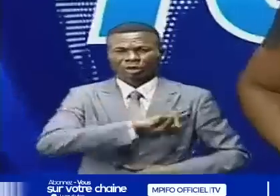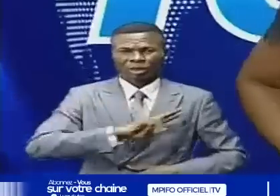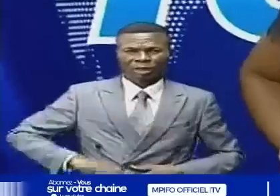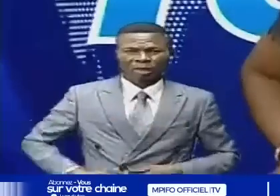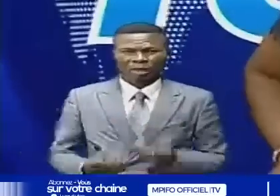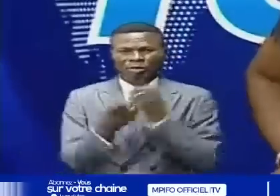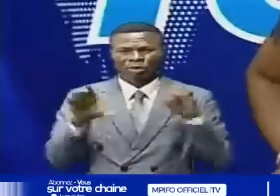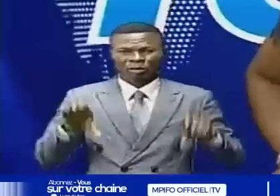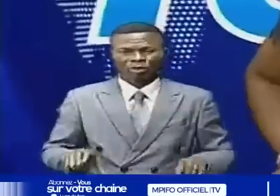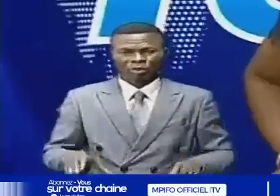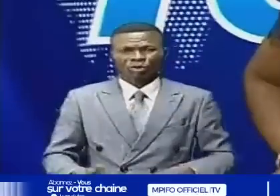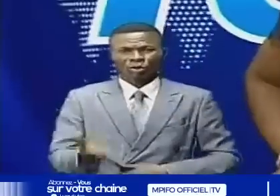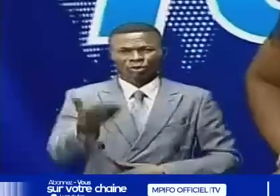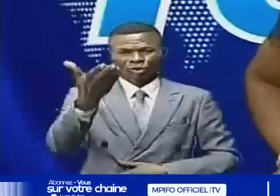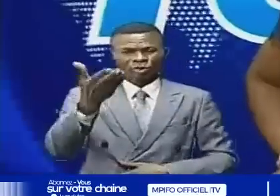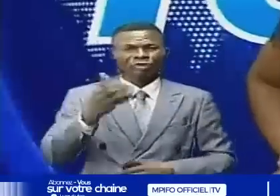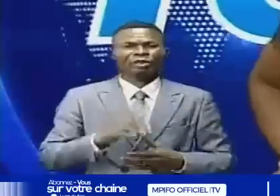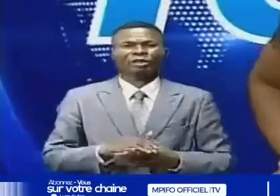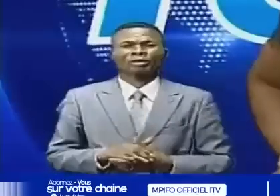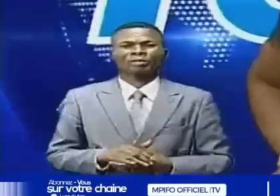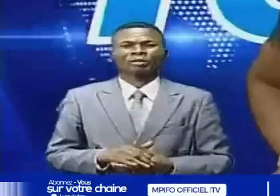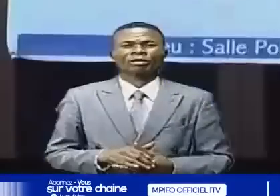Kwale et Keren Kakolongo signent ce reportage.